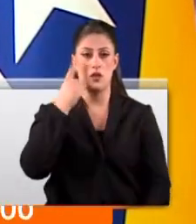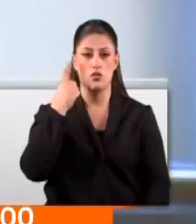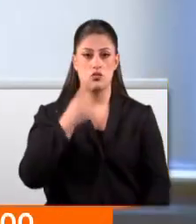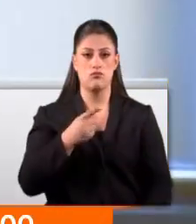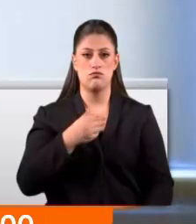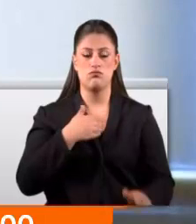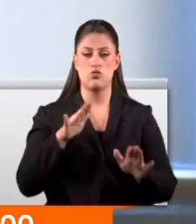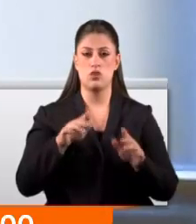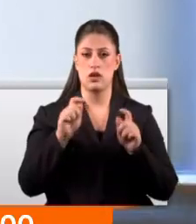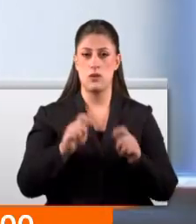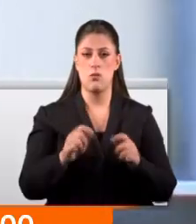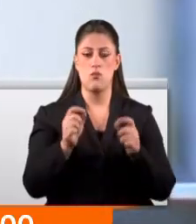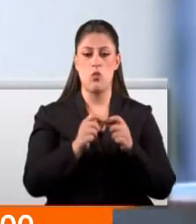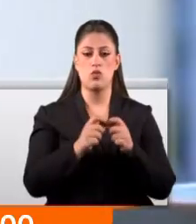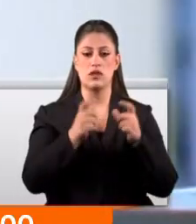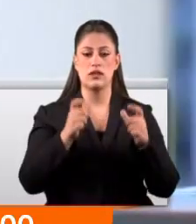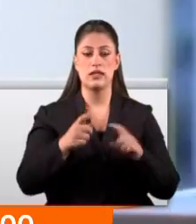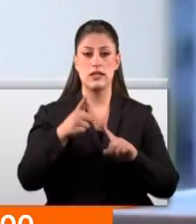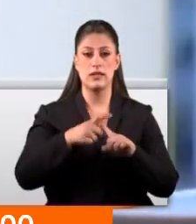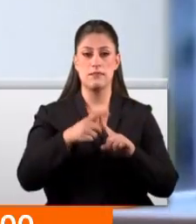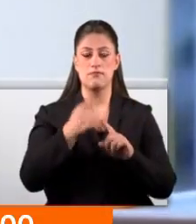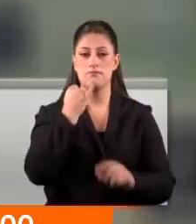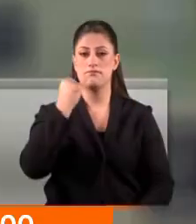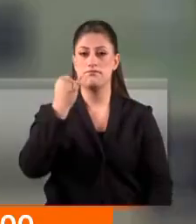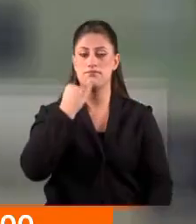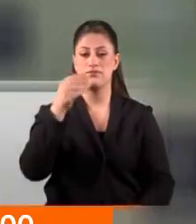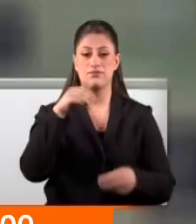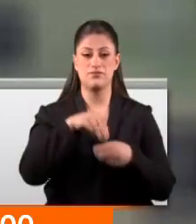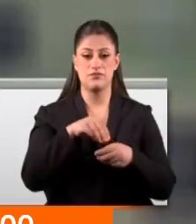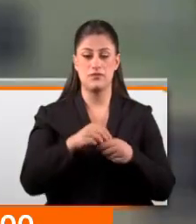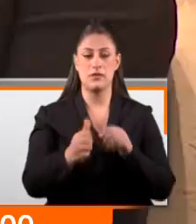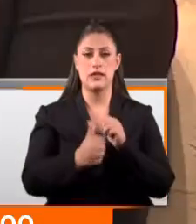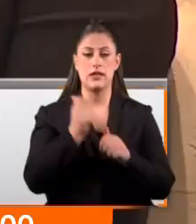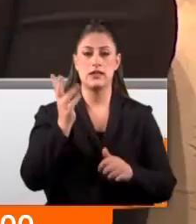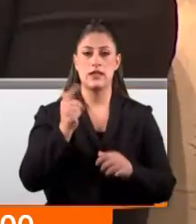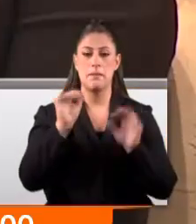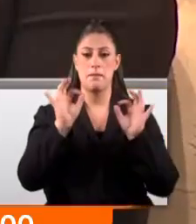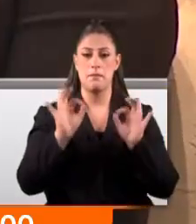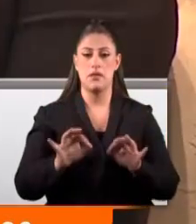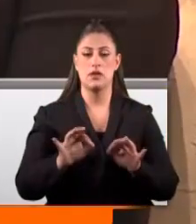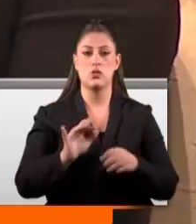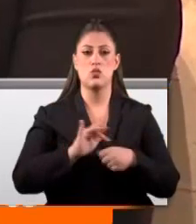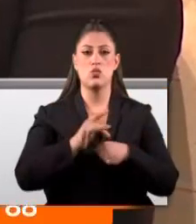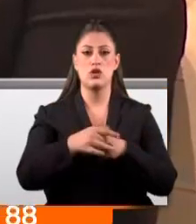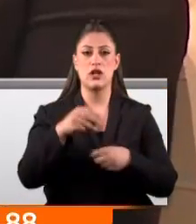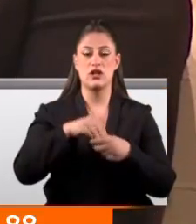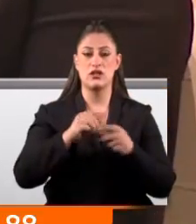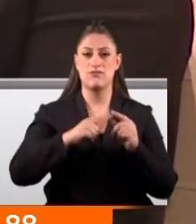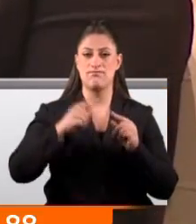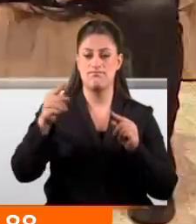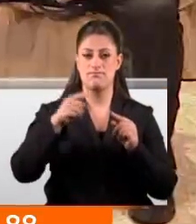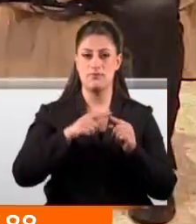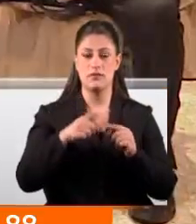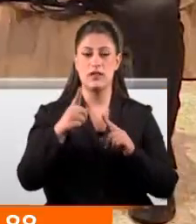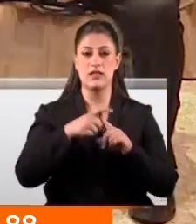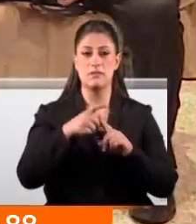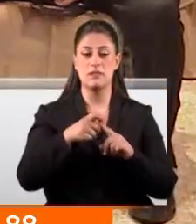durdum. Bosna Hersek'e kimlikle seyahat dönemi içinde geri sayım başladı. Ülkelerimiz arasında